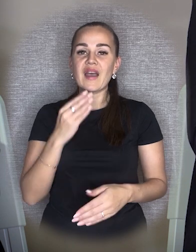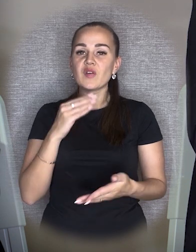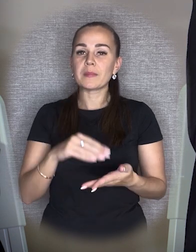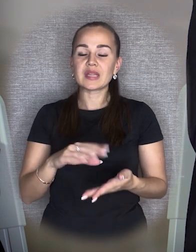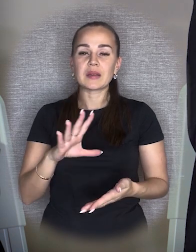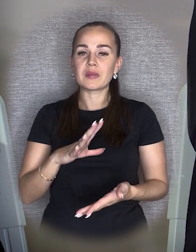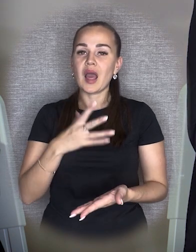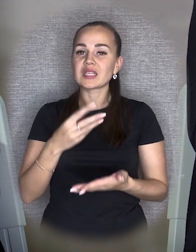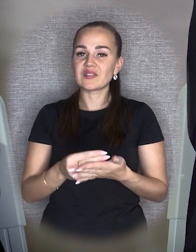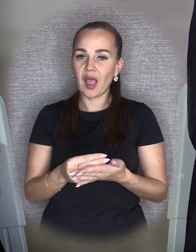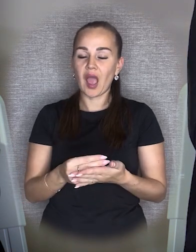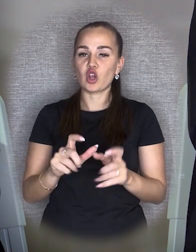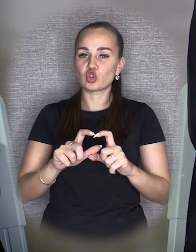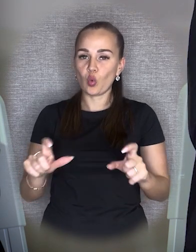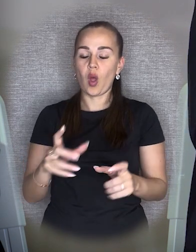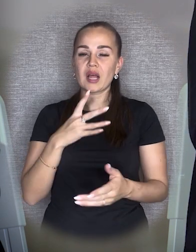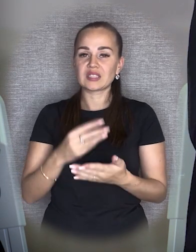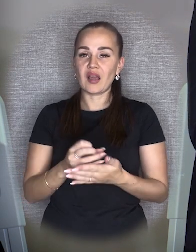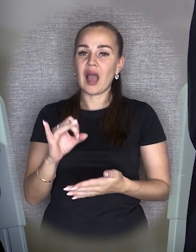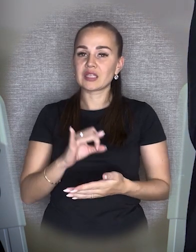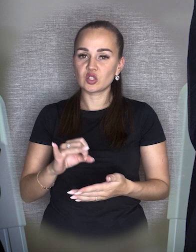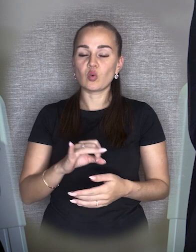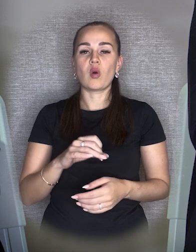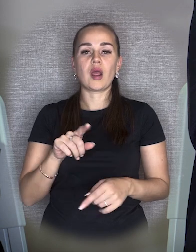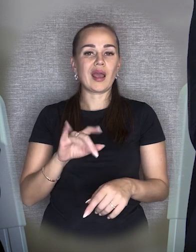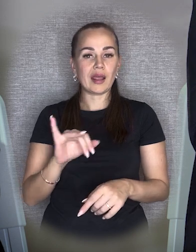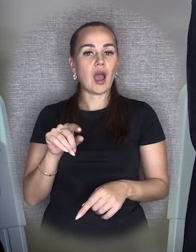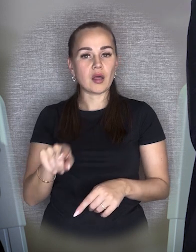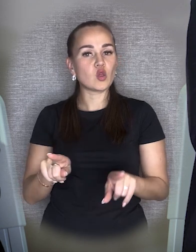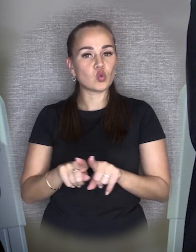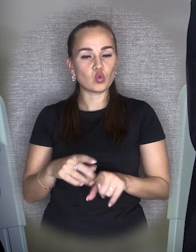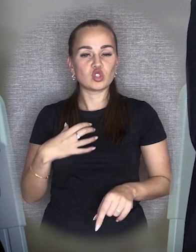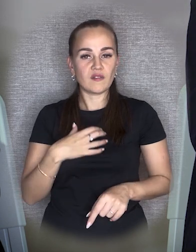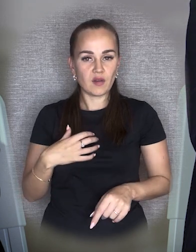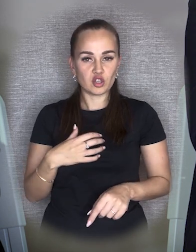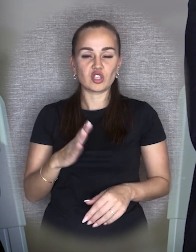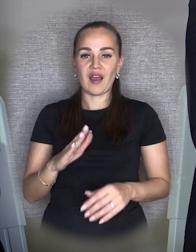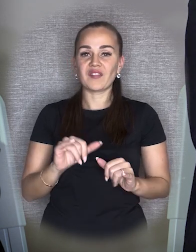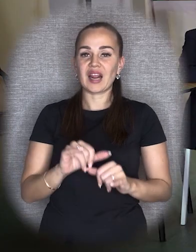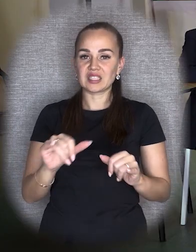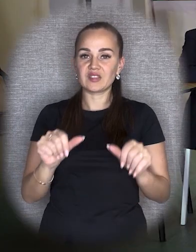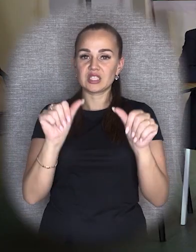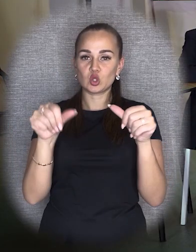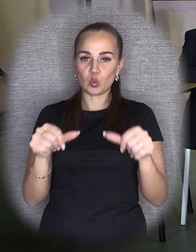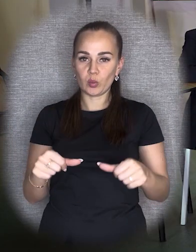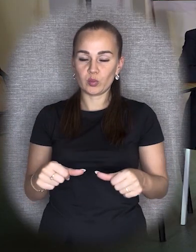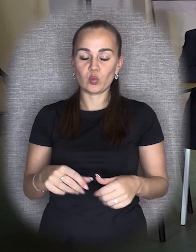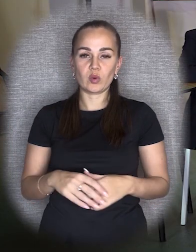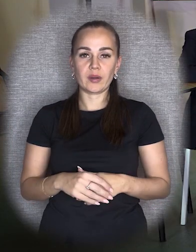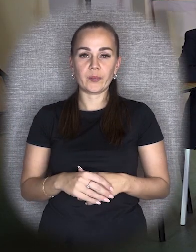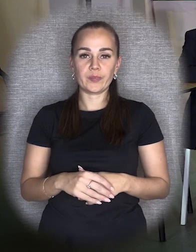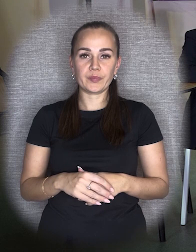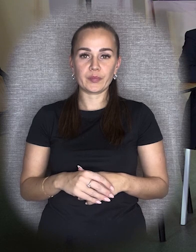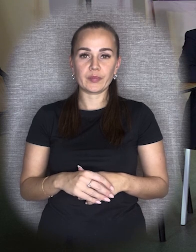В Питере была своя история, и она крайне важна для полноценного объемного понимания развития скульптуры.